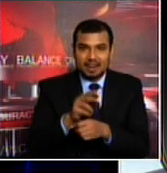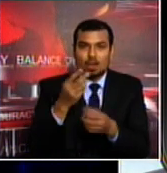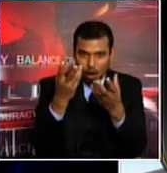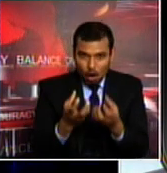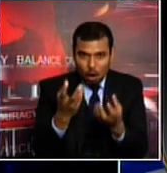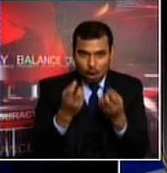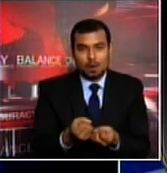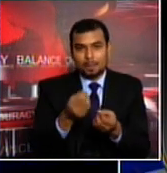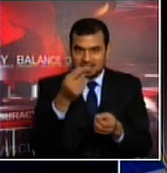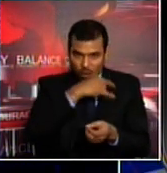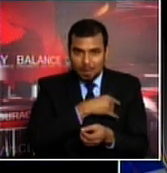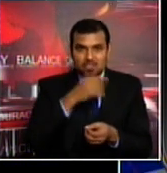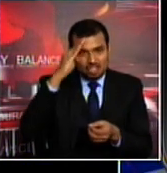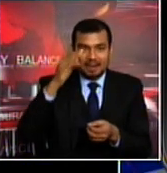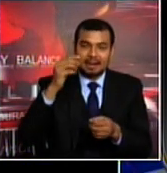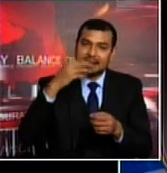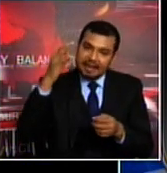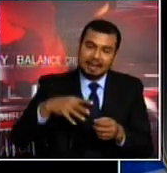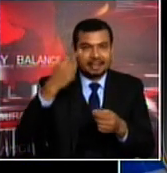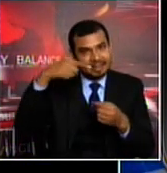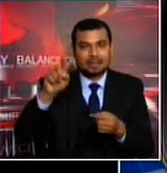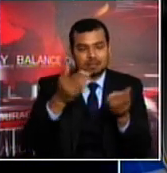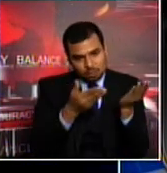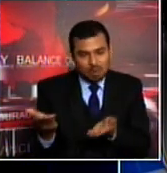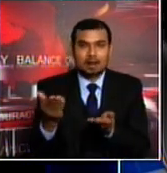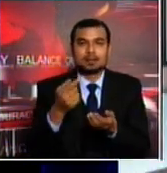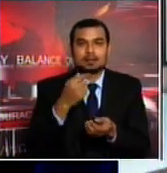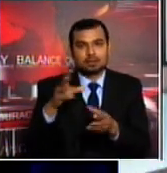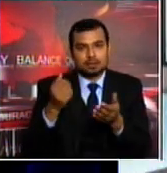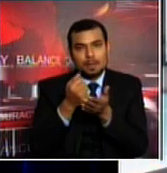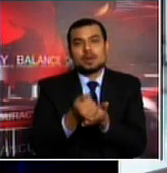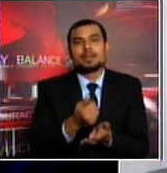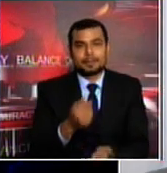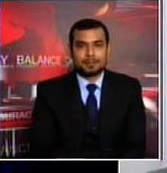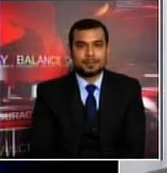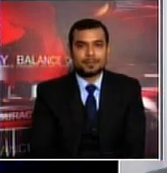गरो सरकारले, सरकारको निर्णय स्वागत योग्य छ, समर्थन गरौँ।